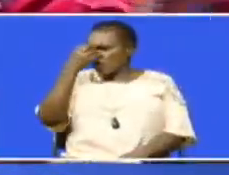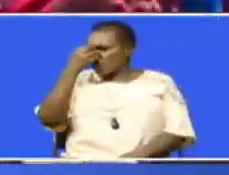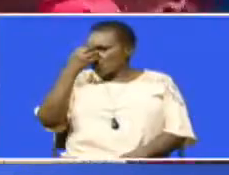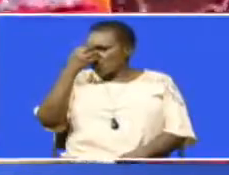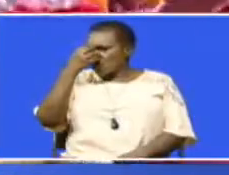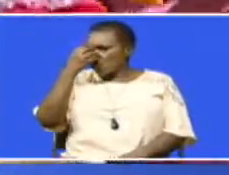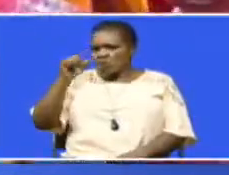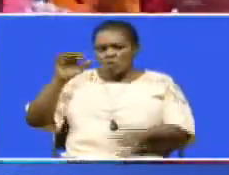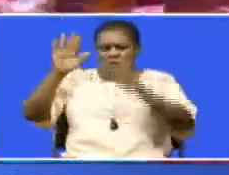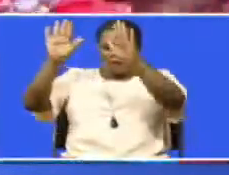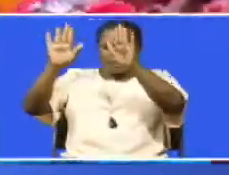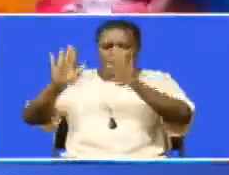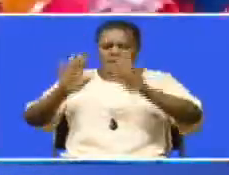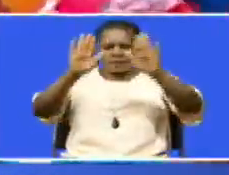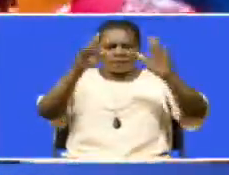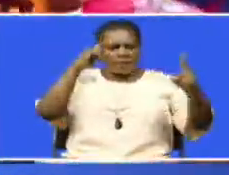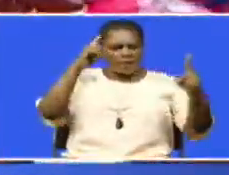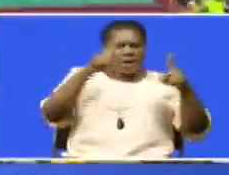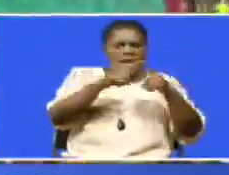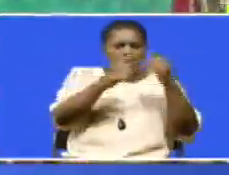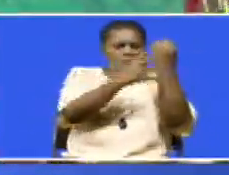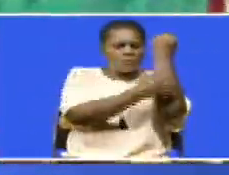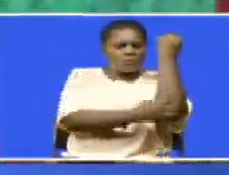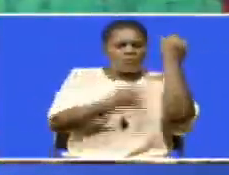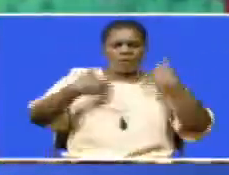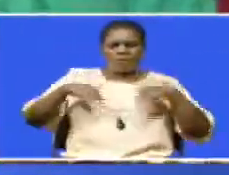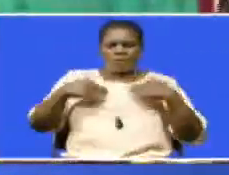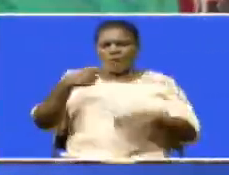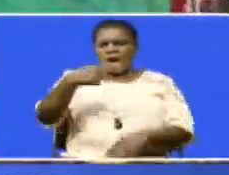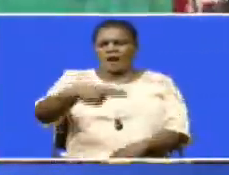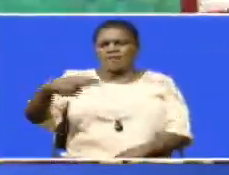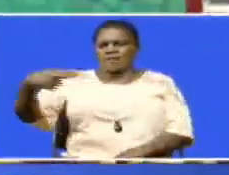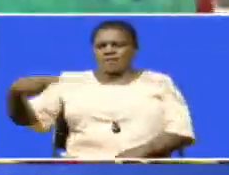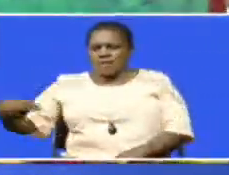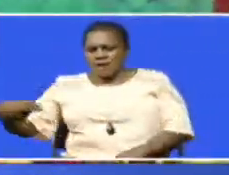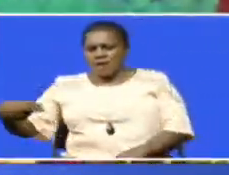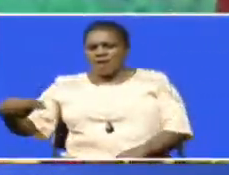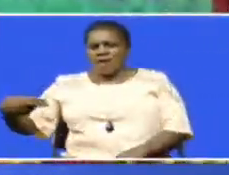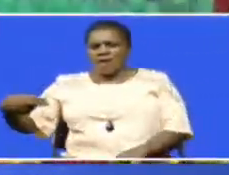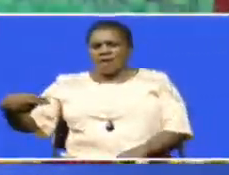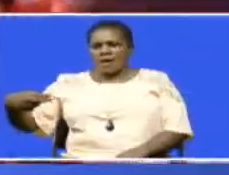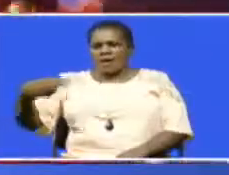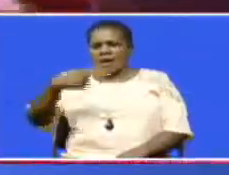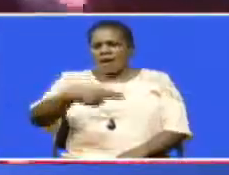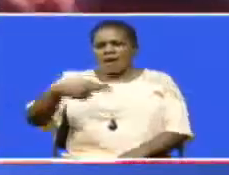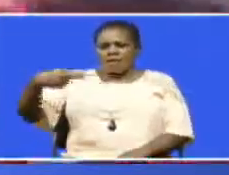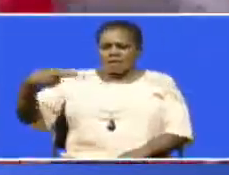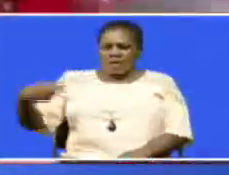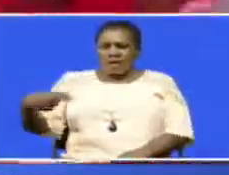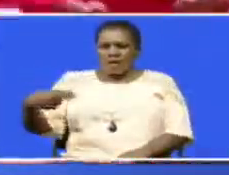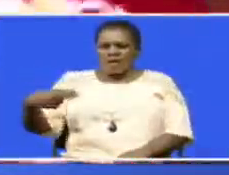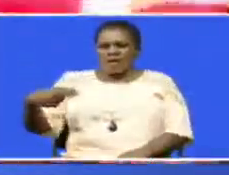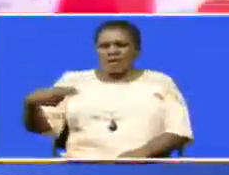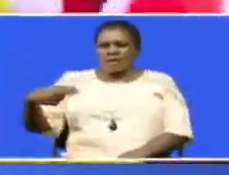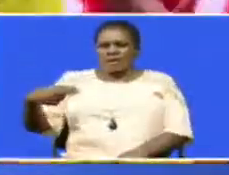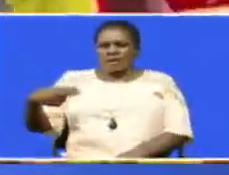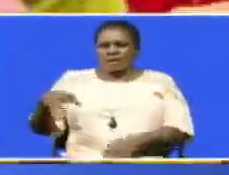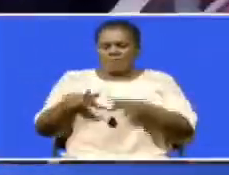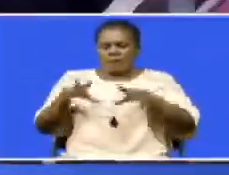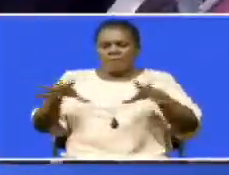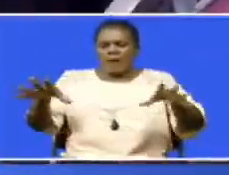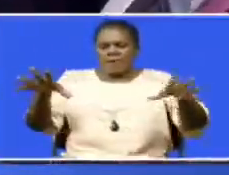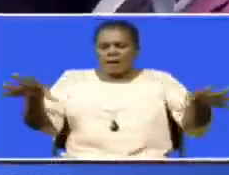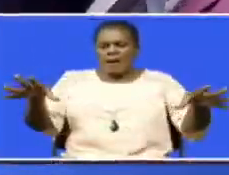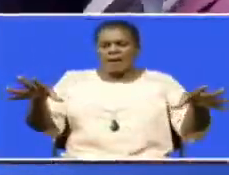amekuwa akiendeleza kampeni za kuwalenga walala hoi maarufu hustlers, kibwagizo hustlers kikionekana kunata kama